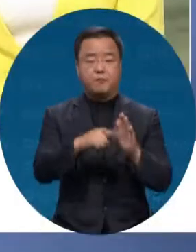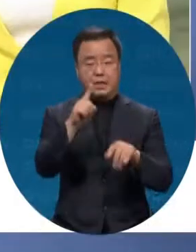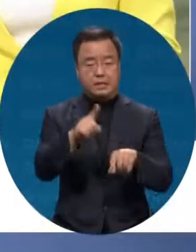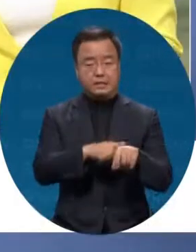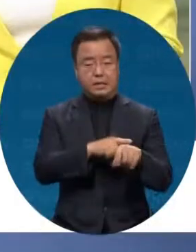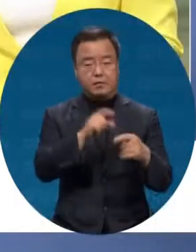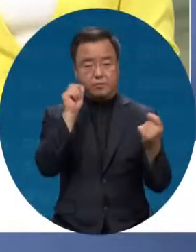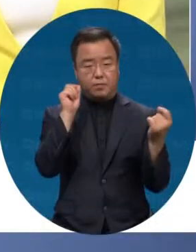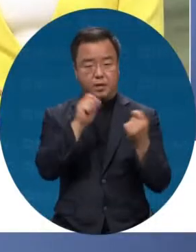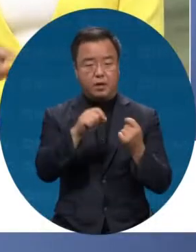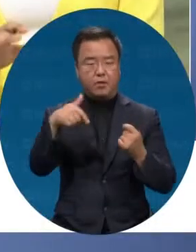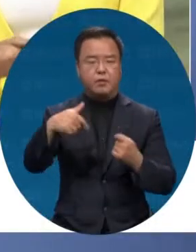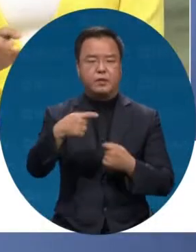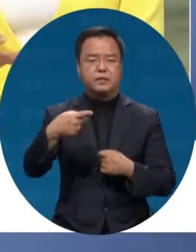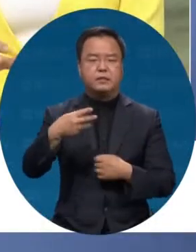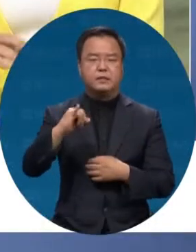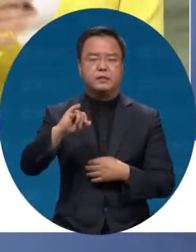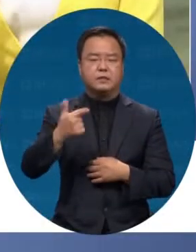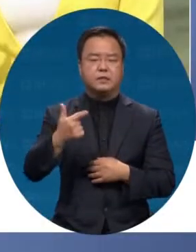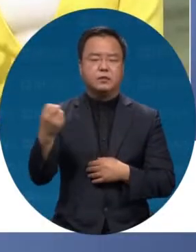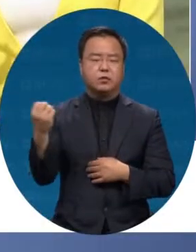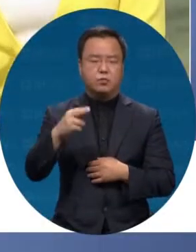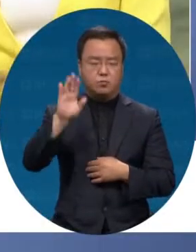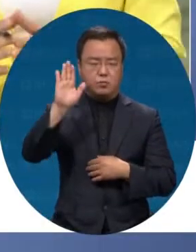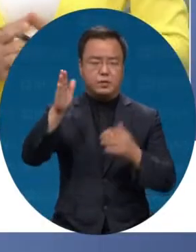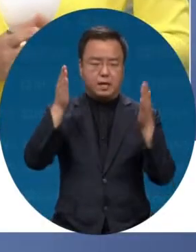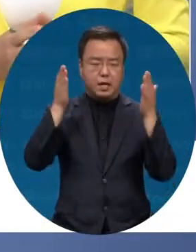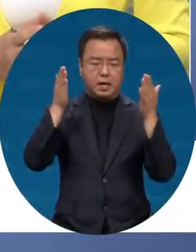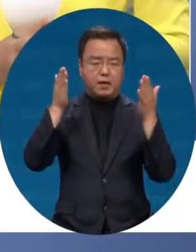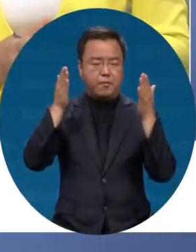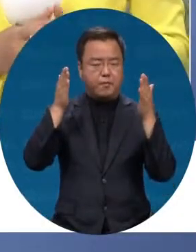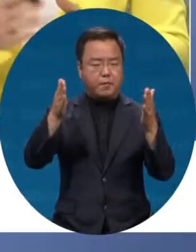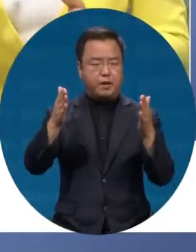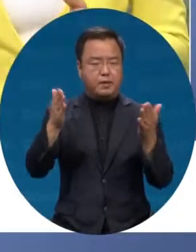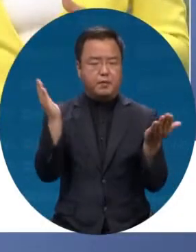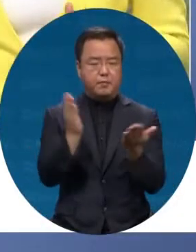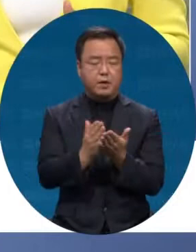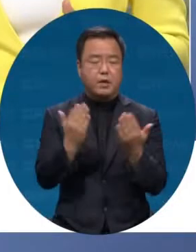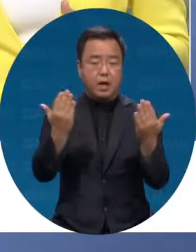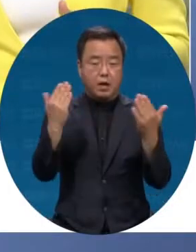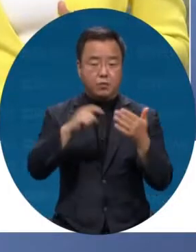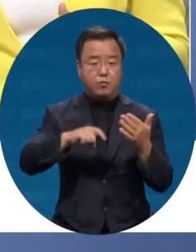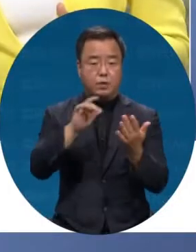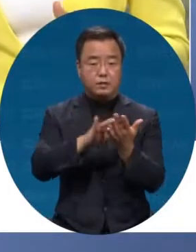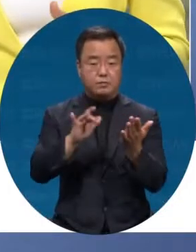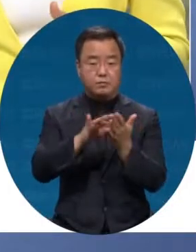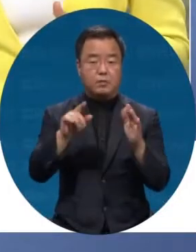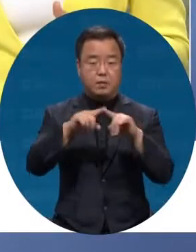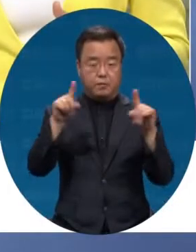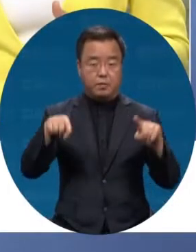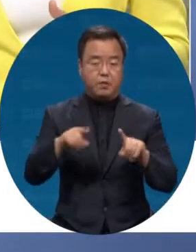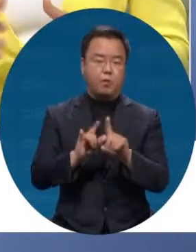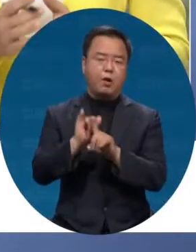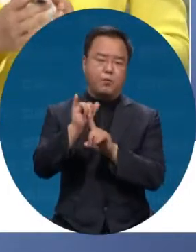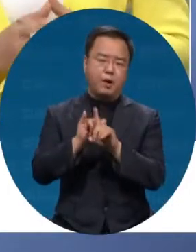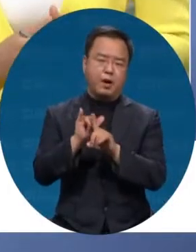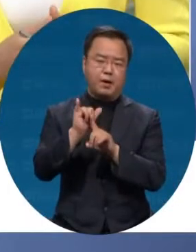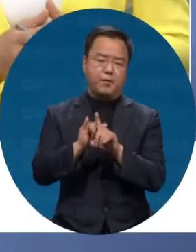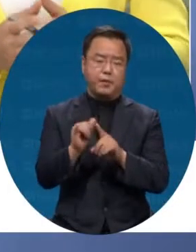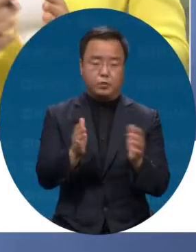요소가 들어간 거고요 미래 학교에 방향에 맞게 이제 학교에서 스마트패드 도 쓰고 와이파이 시설도 갖춰서